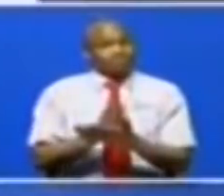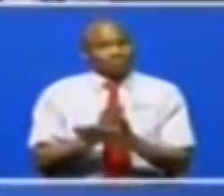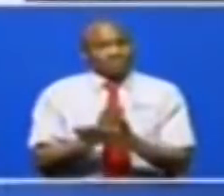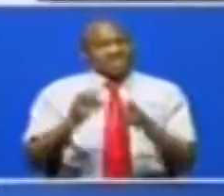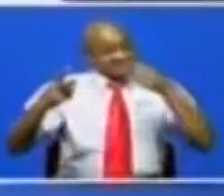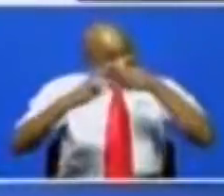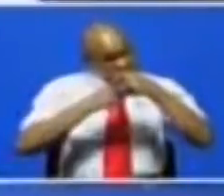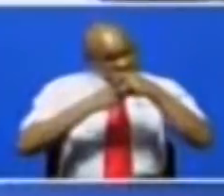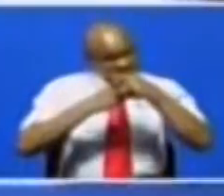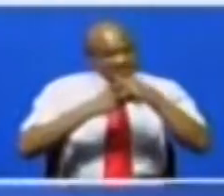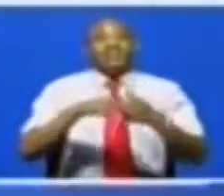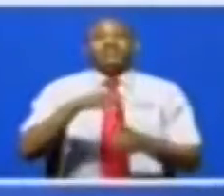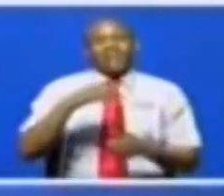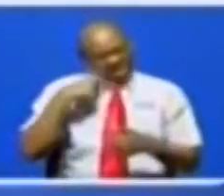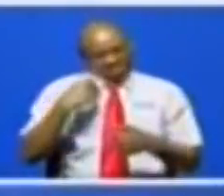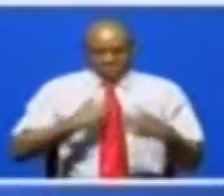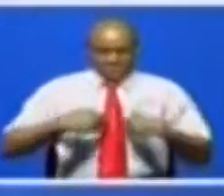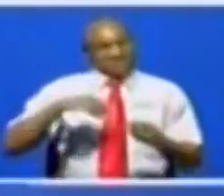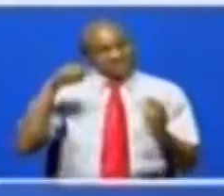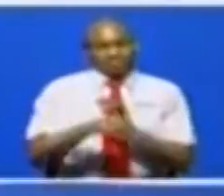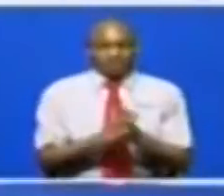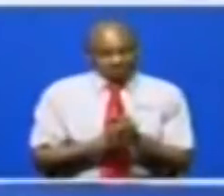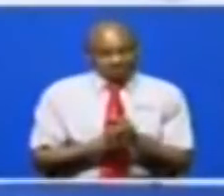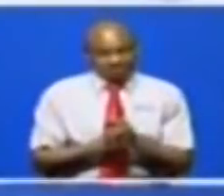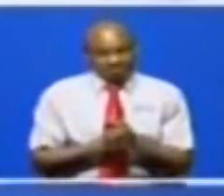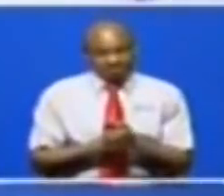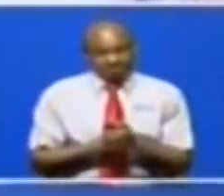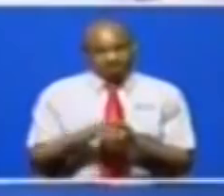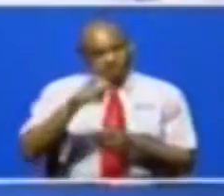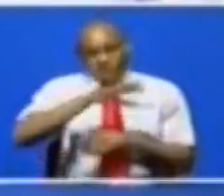7 have been fatally injured and we have involved the scenes of crime from